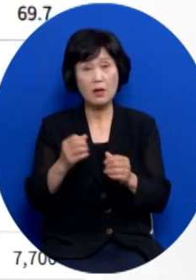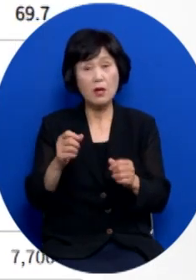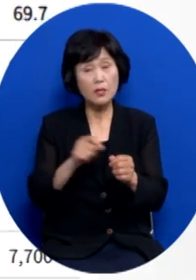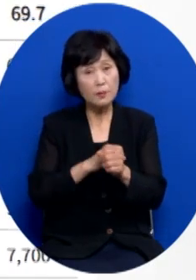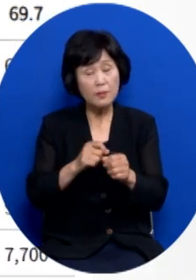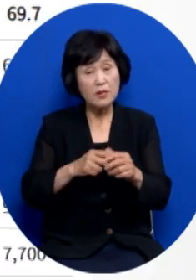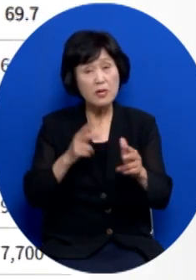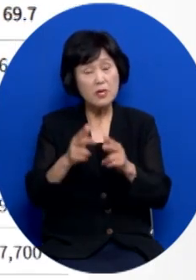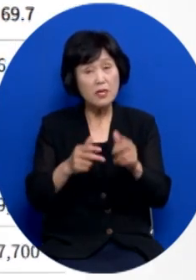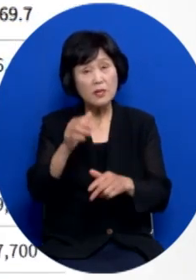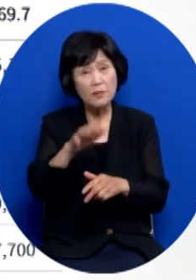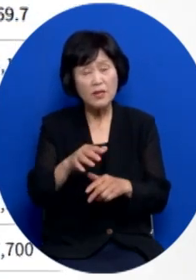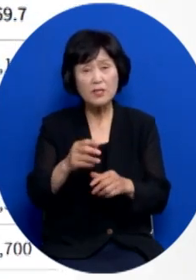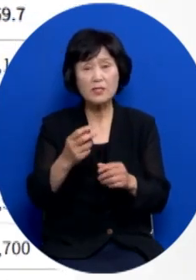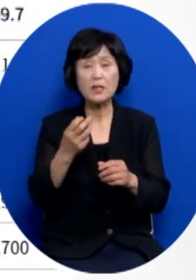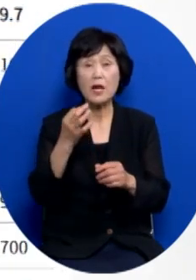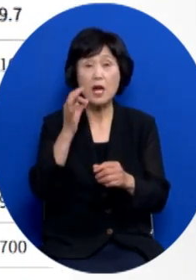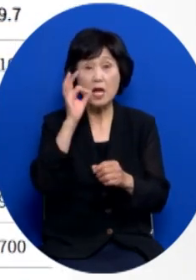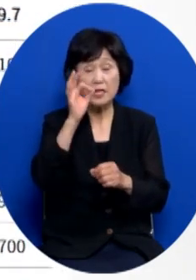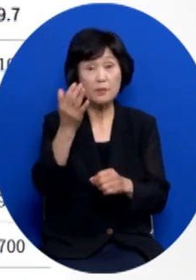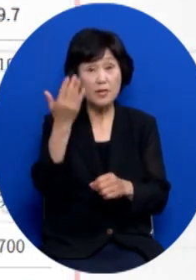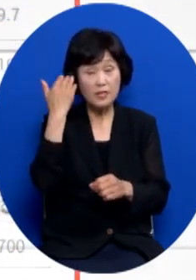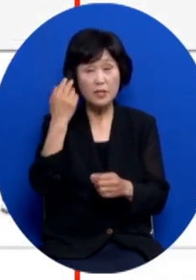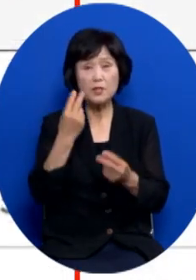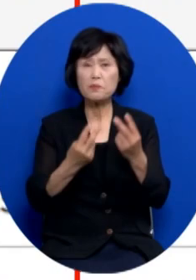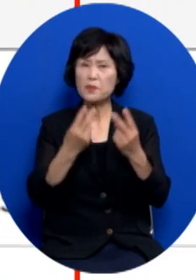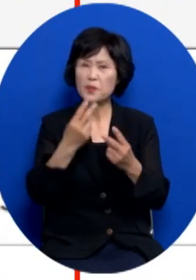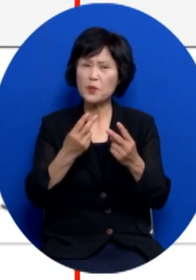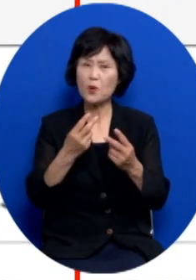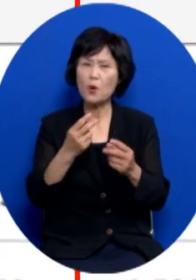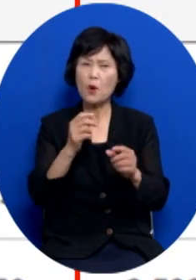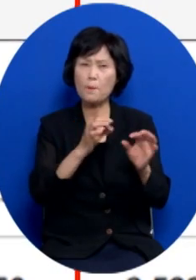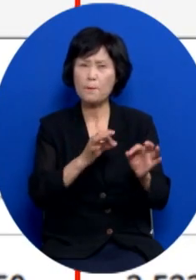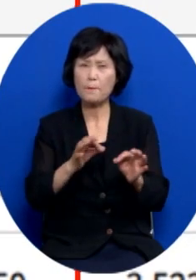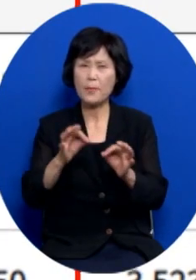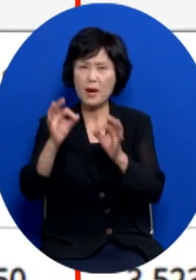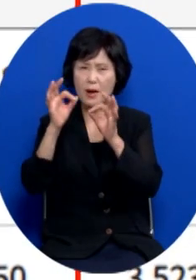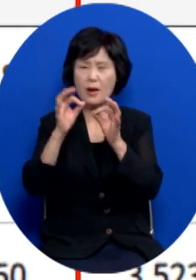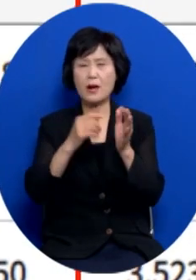판매량은 열흘 전보다 평균 76% 급등한 것으로 집계됐습니다.